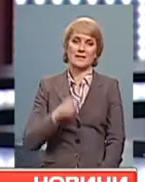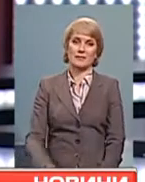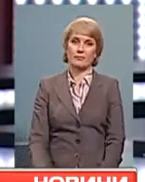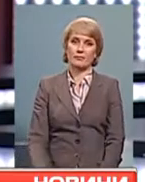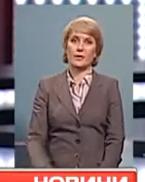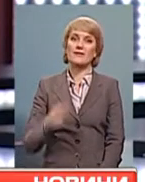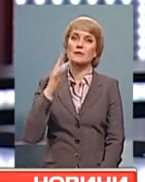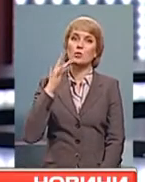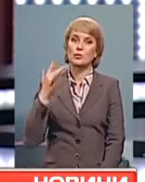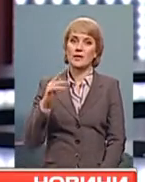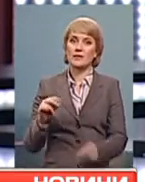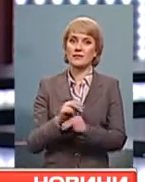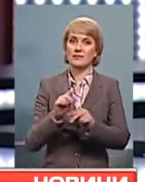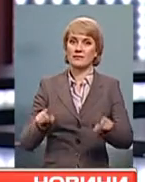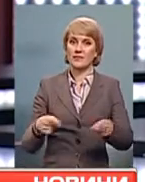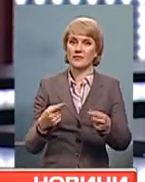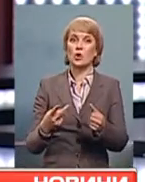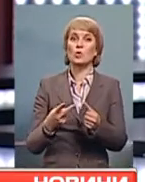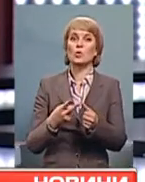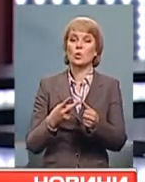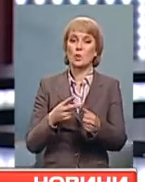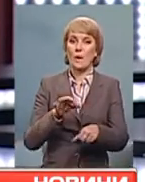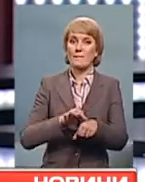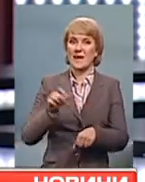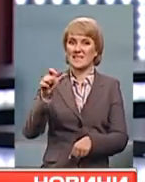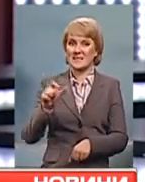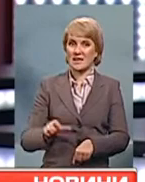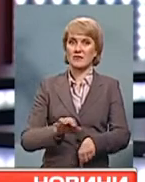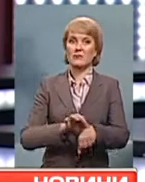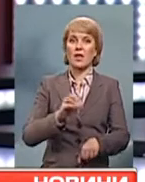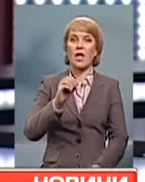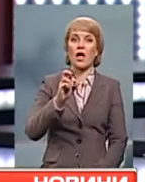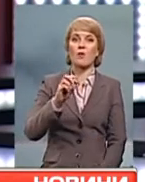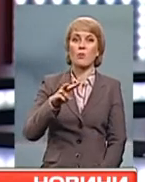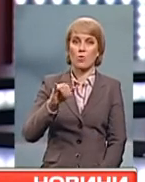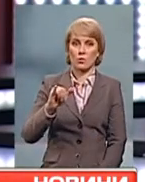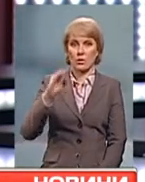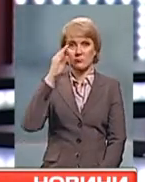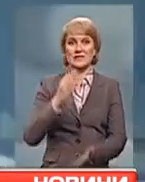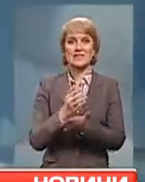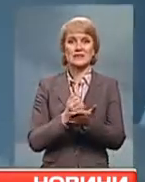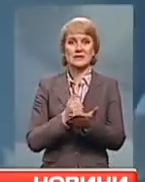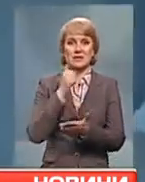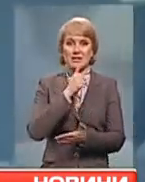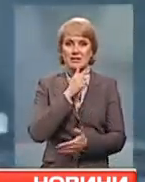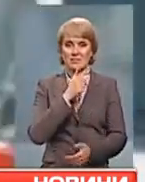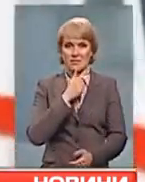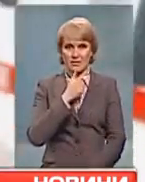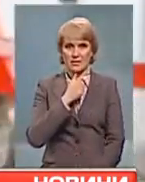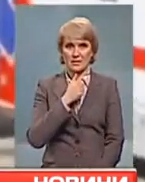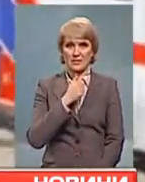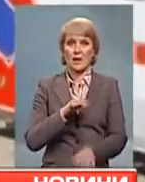У Сполучених Штатах вилікували другого пацієнта, хворого на еболу. Чоловік, який зберігає анонімність, лікування проходив